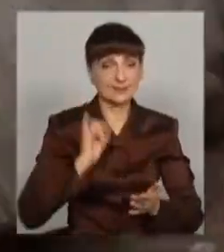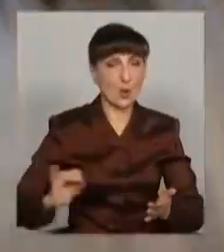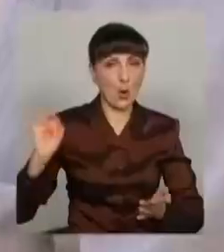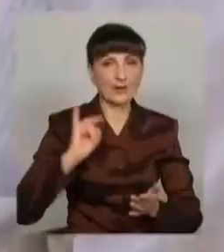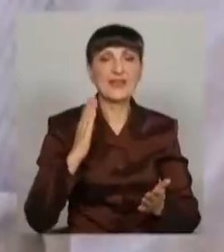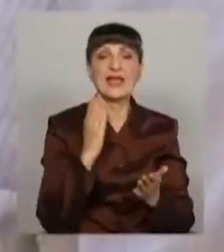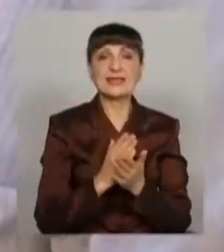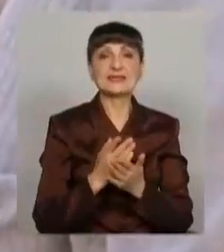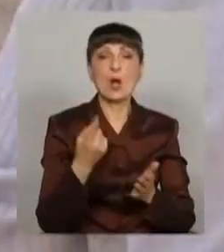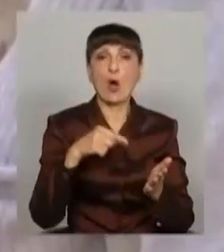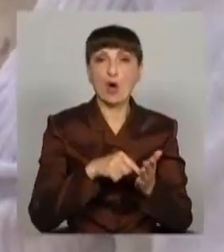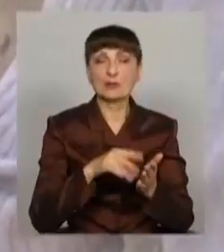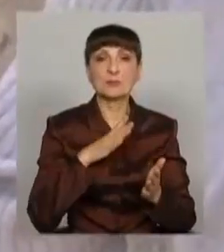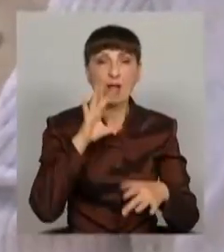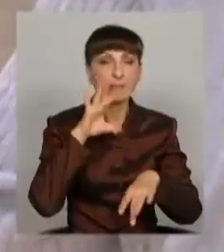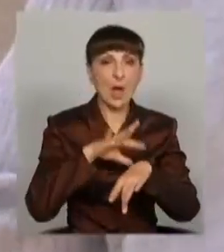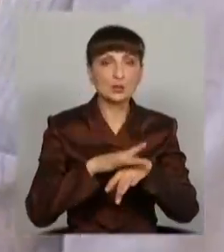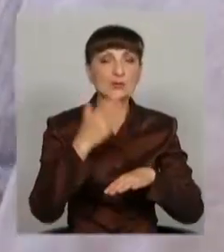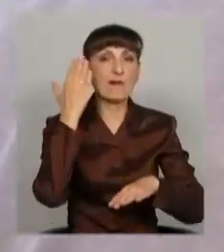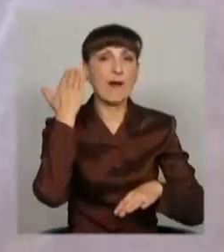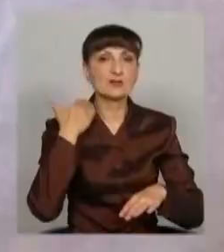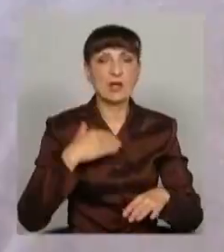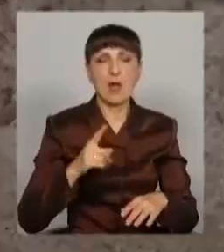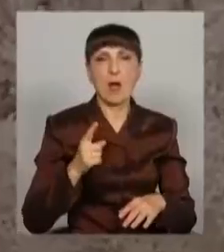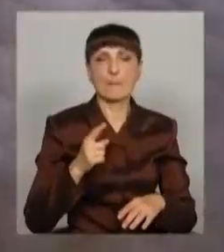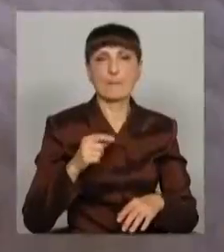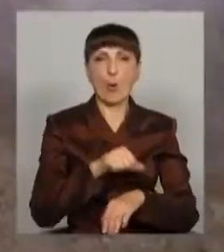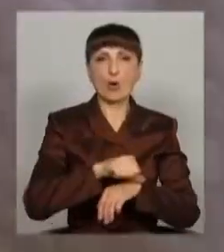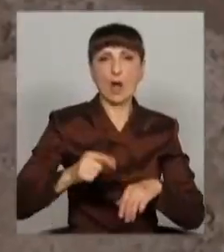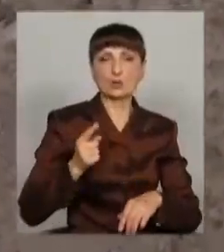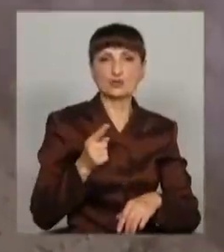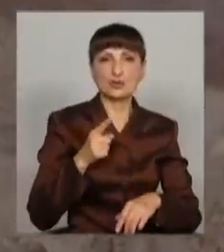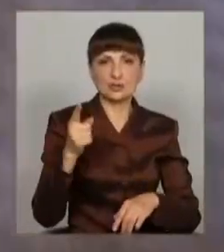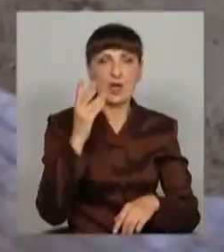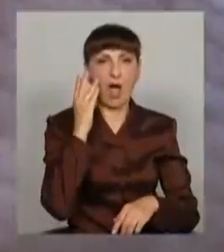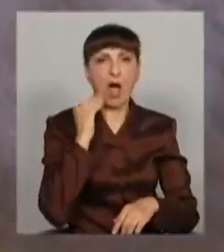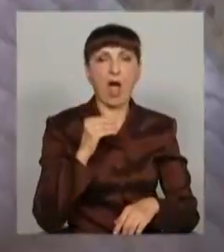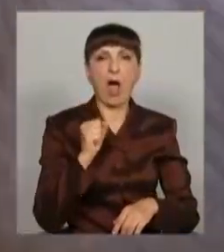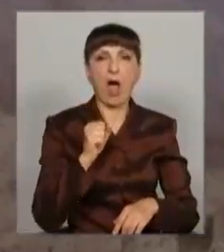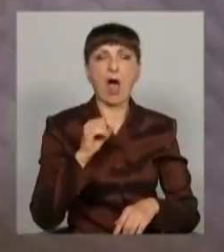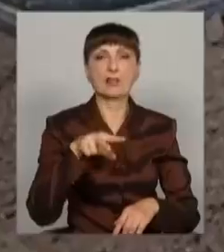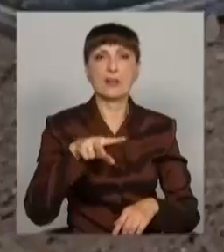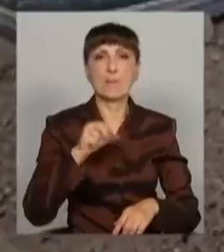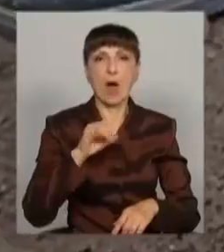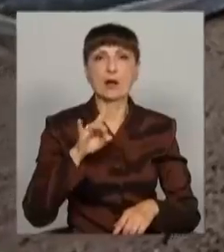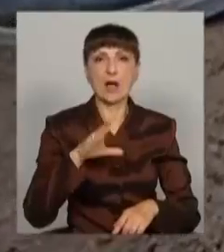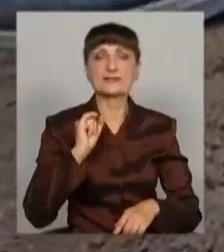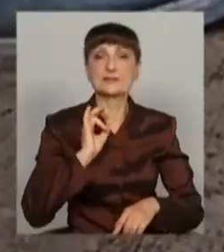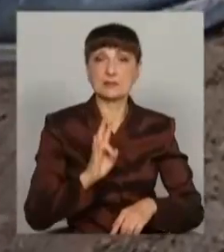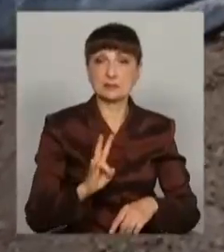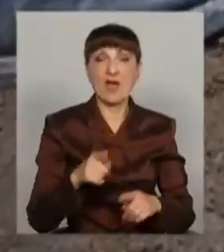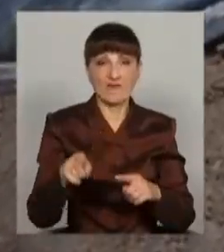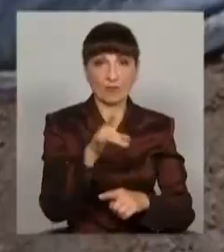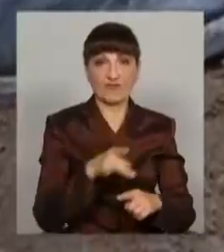которые ранее обнаружены были то уровень и погран училище есть в районе упал maro sono то есть в этих